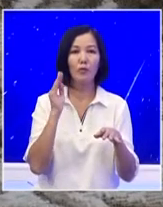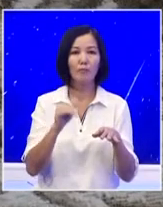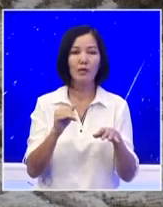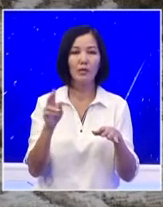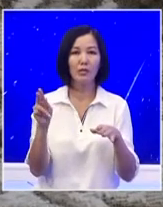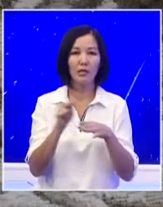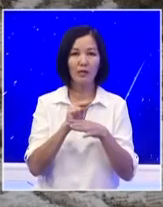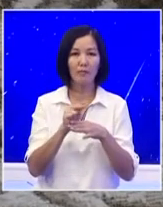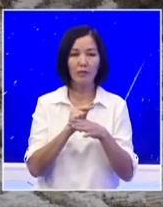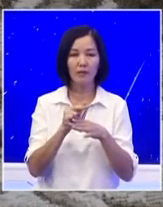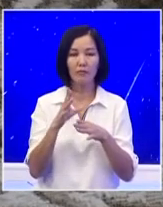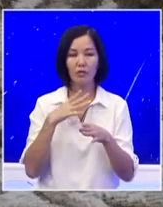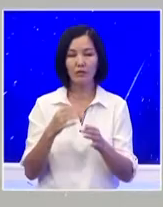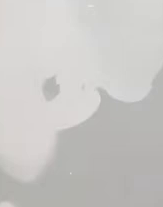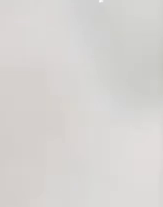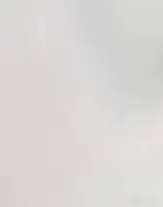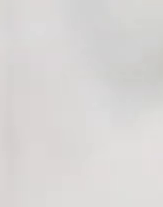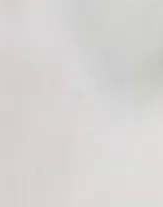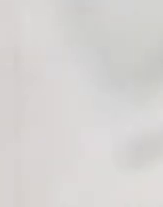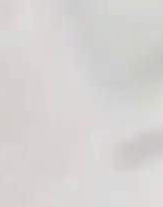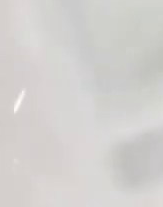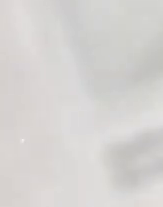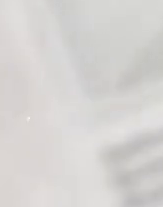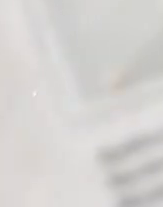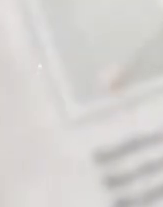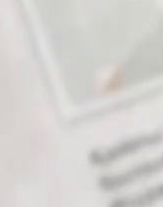4048 жетісулықты емдеп қатарға қосқан.